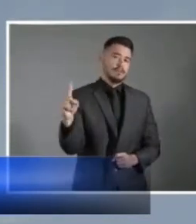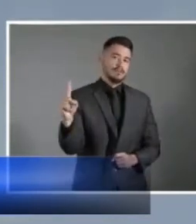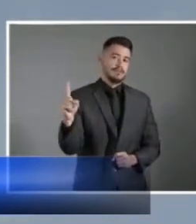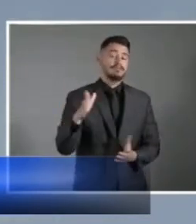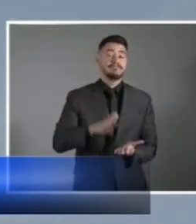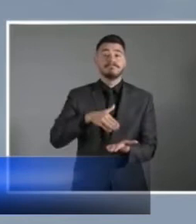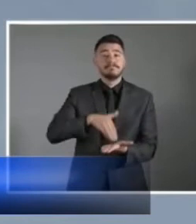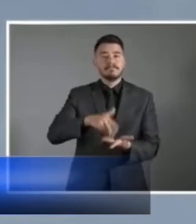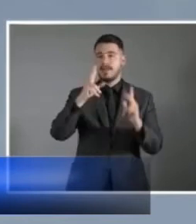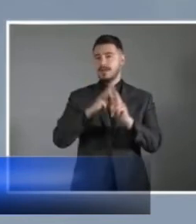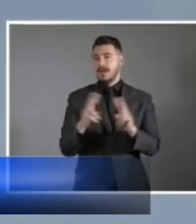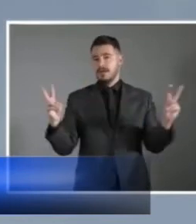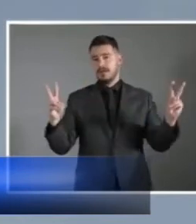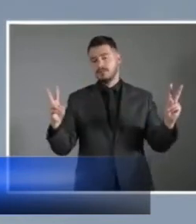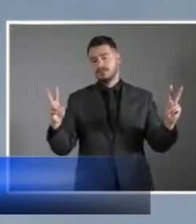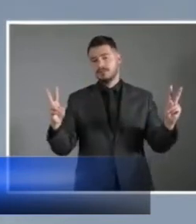λοιπόν.